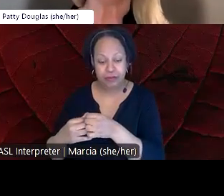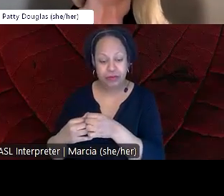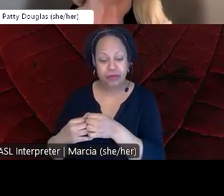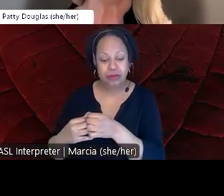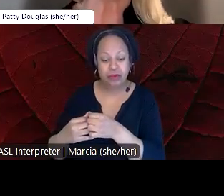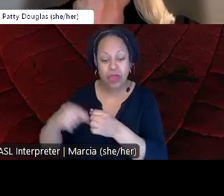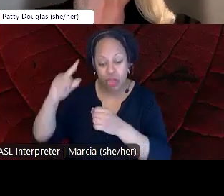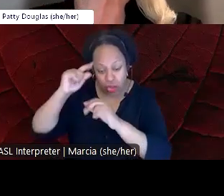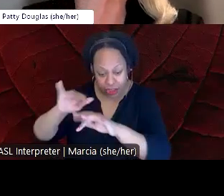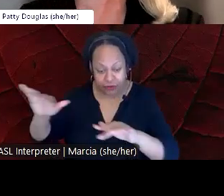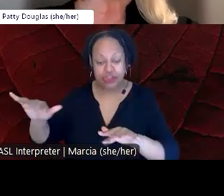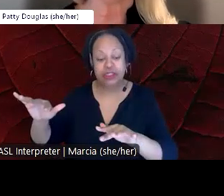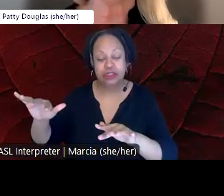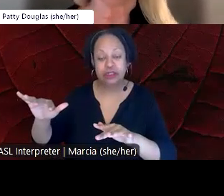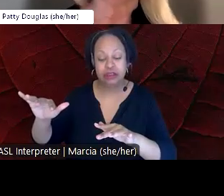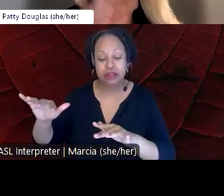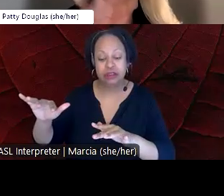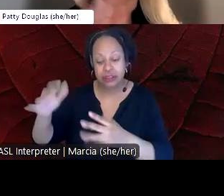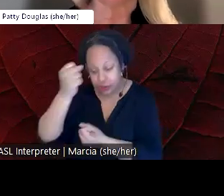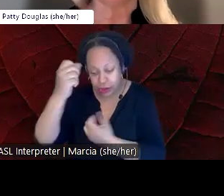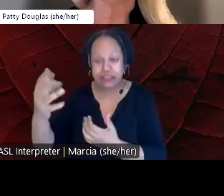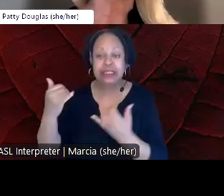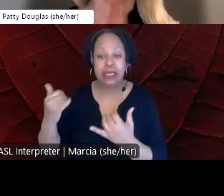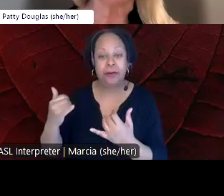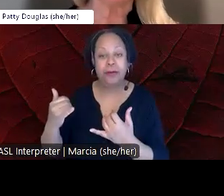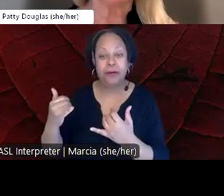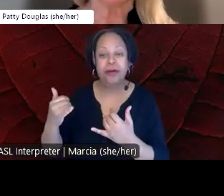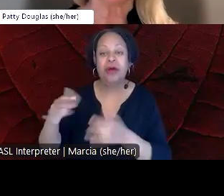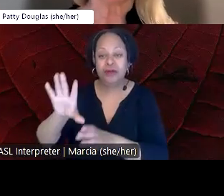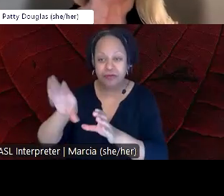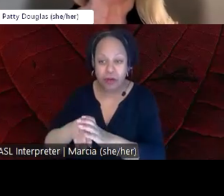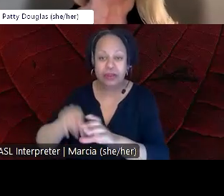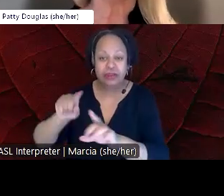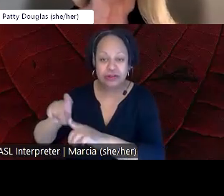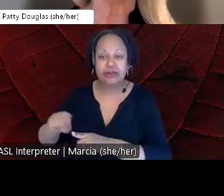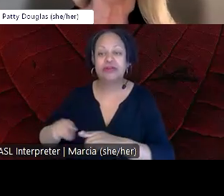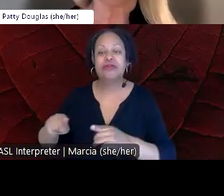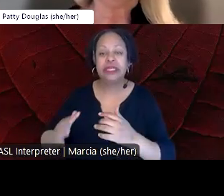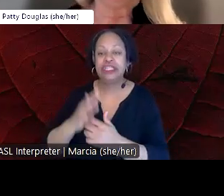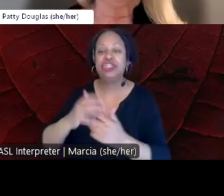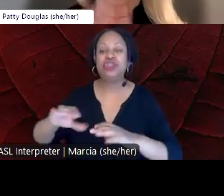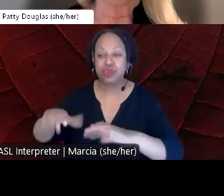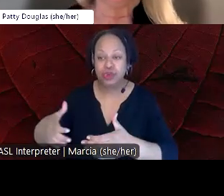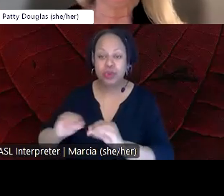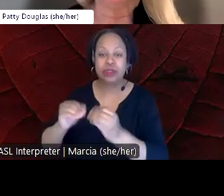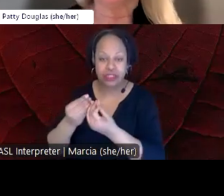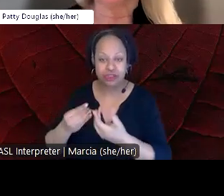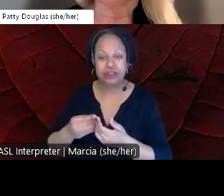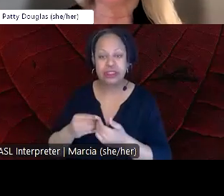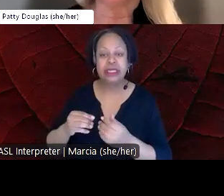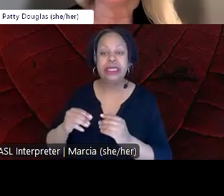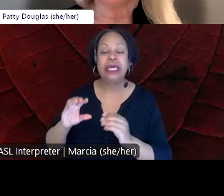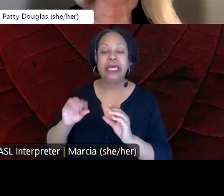compris les communautés Maui en Nouvelle-Zélande et également des personnes au Manitoba et en